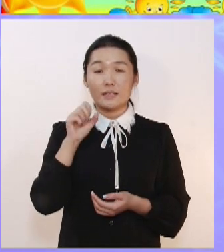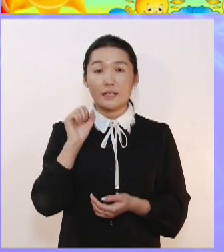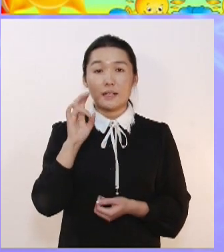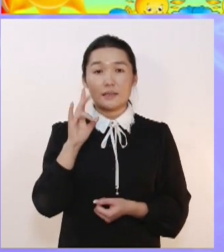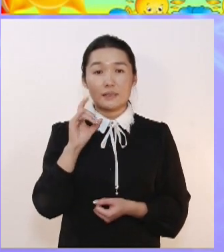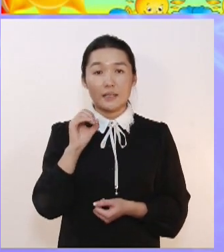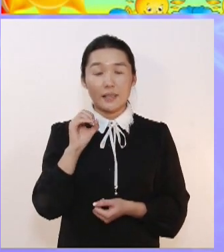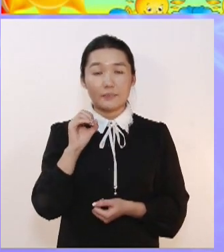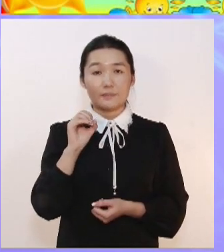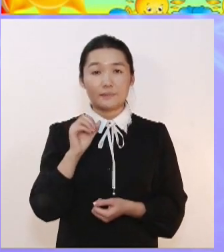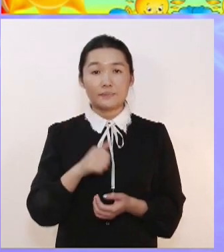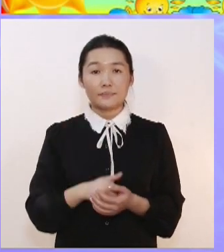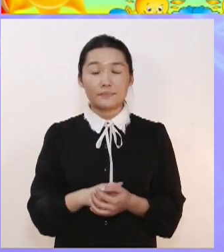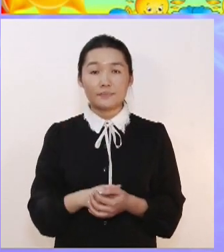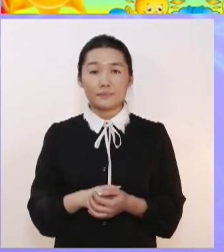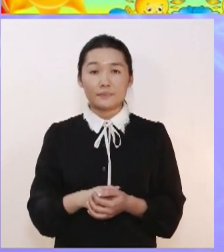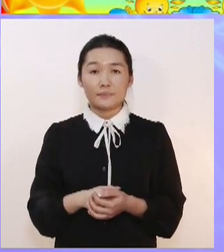согласные.